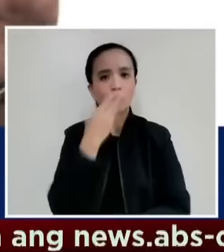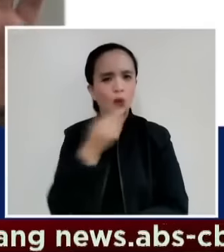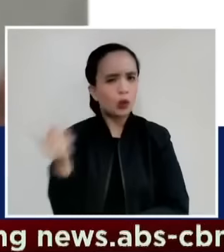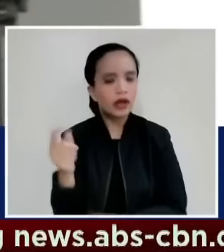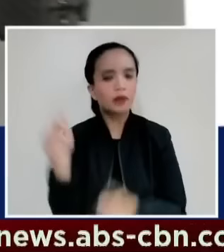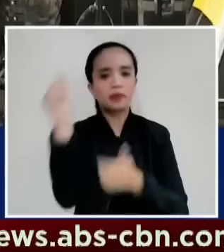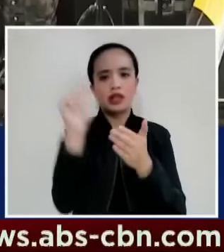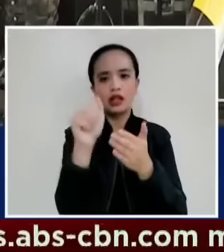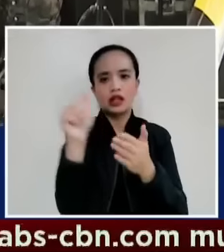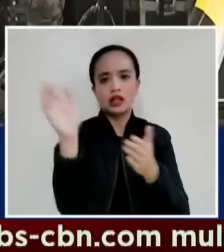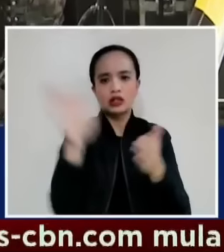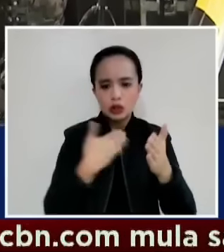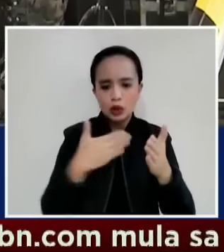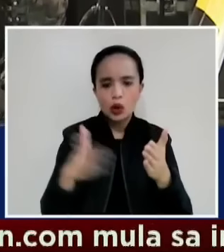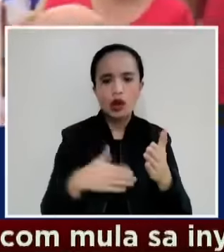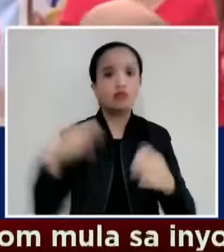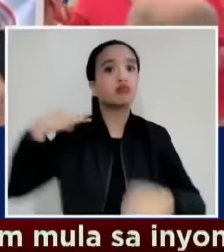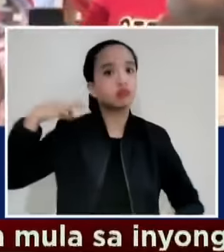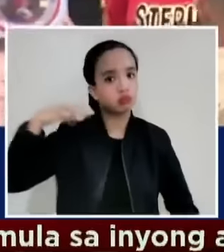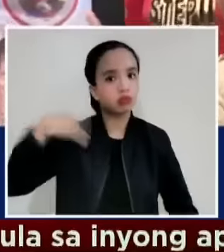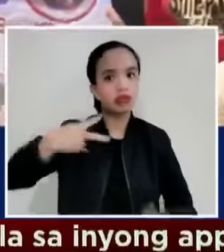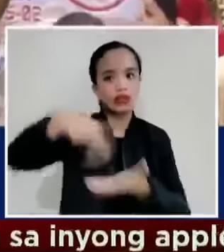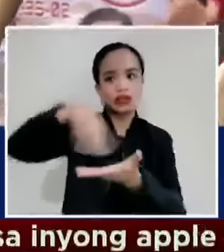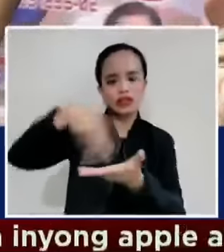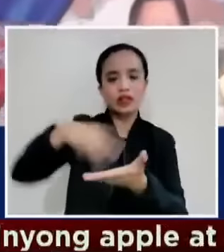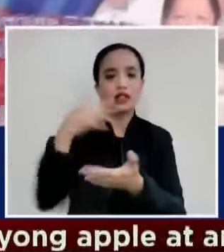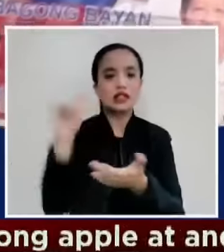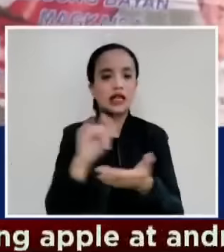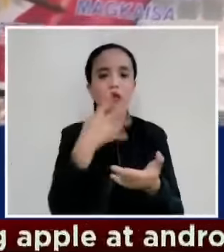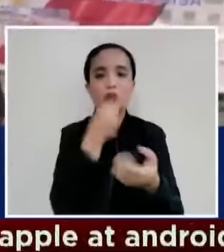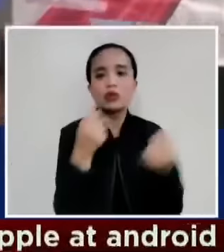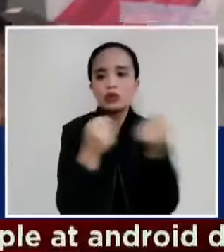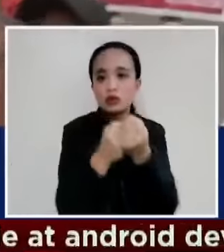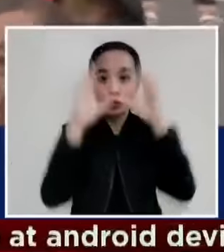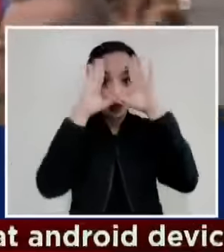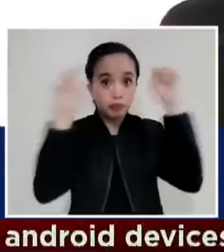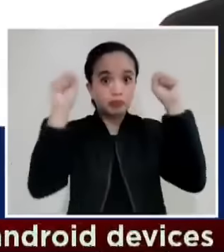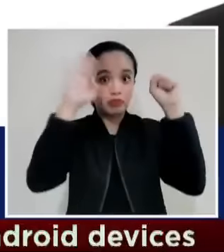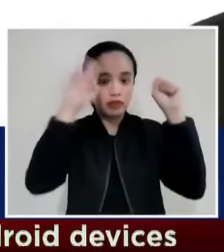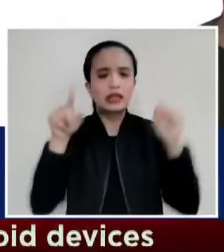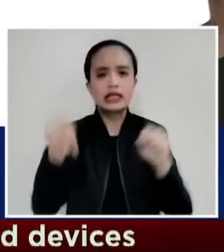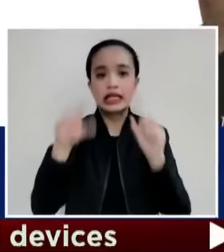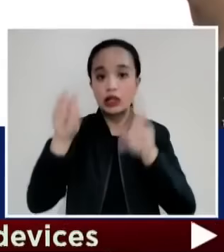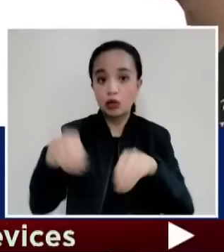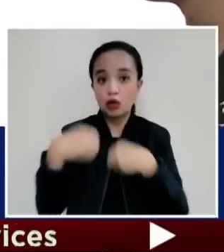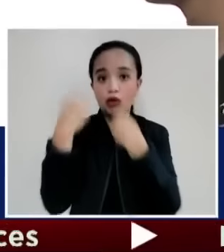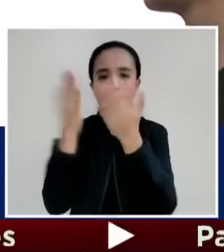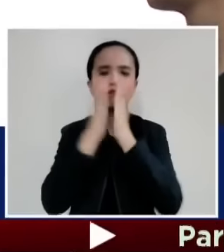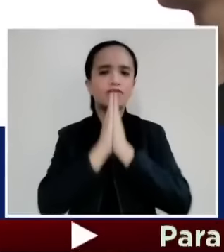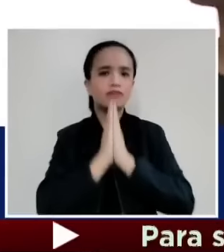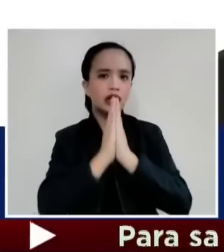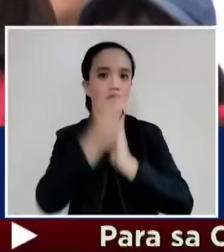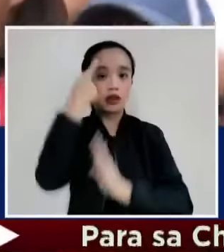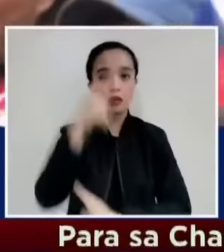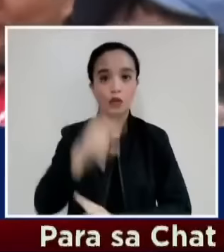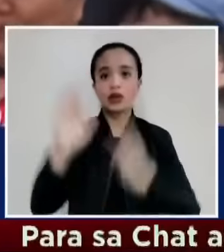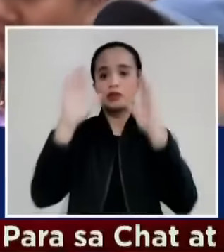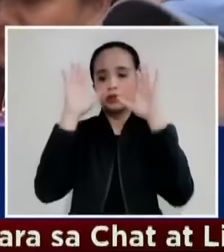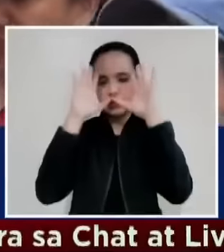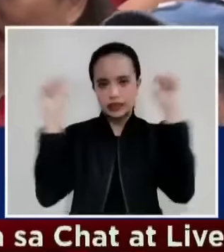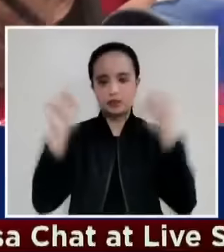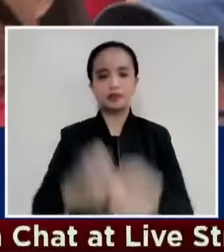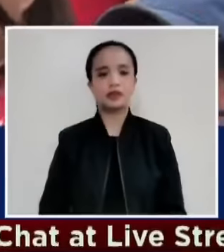umawit, sumayaw at nagpasaya sa mga kapwa Marcos Jr. supporters. Nag-alay din sila ng dasal para sa Pangulo. Giit na